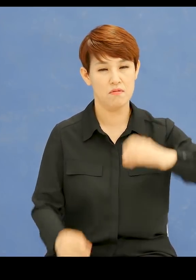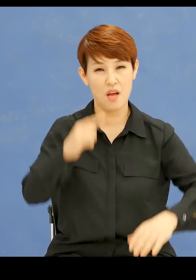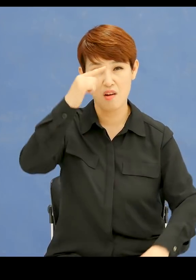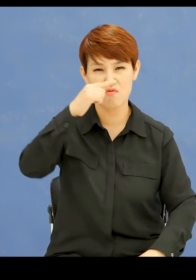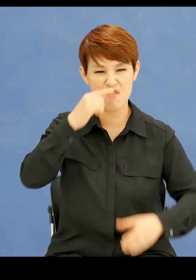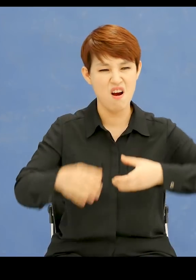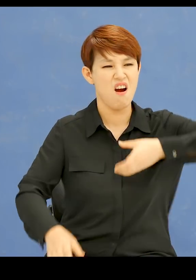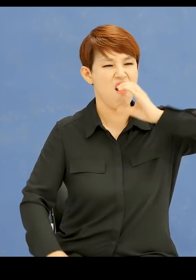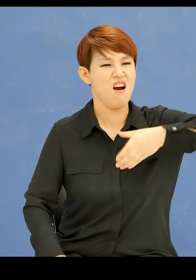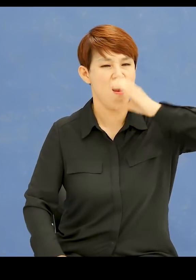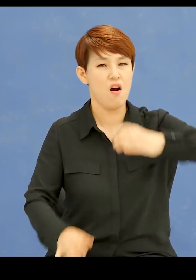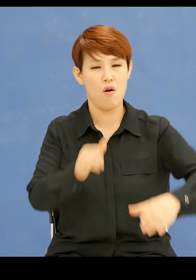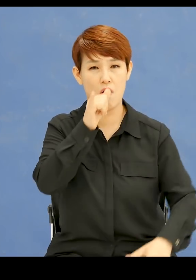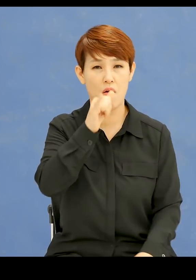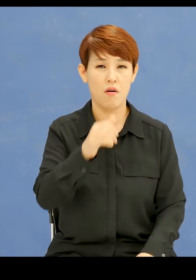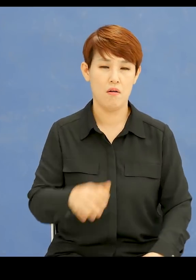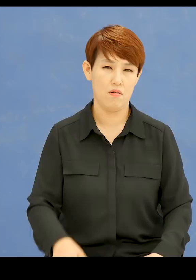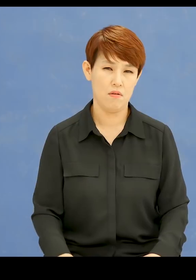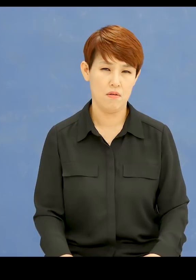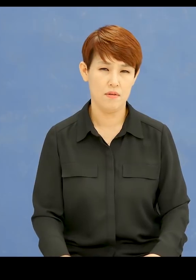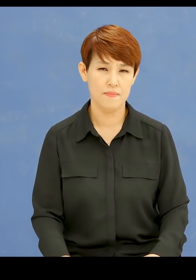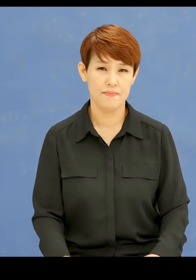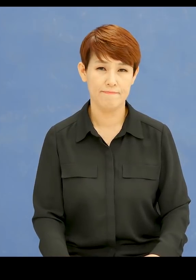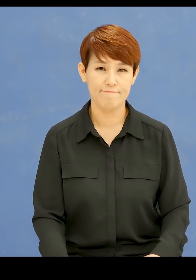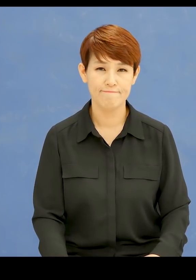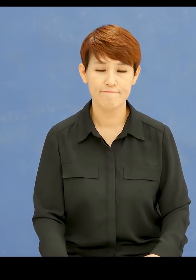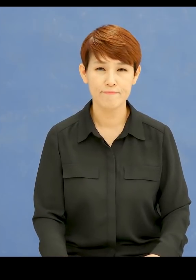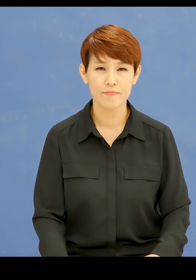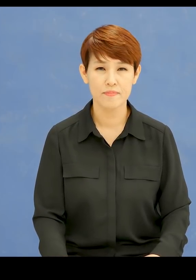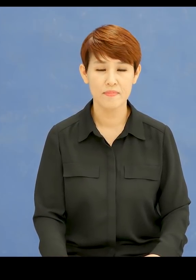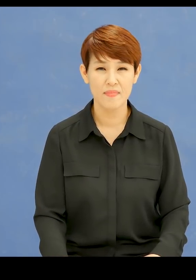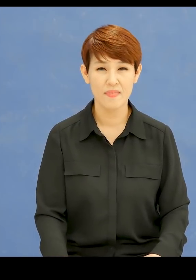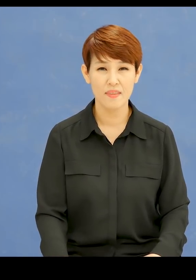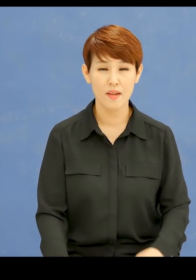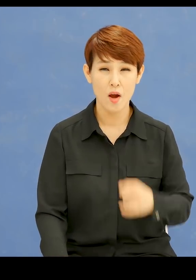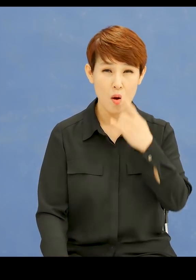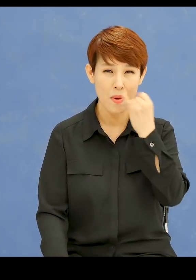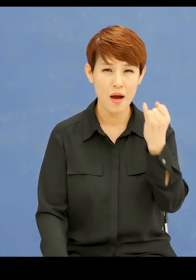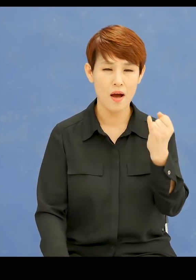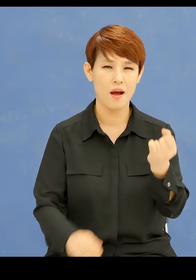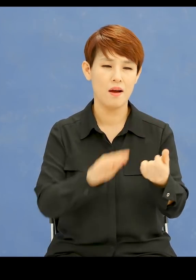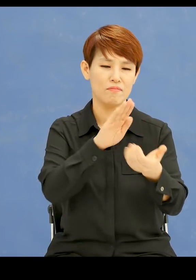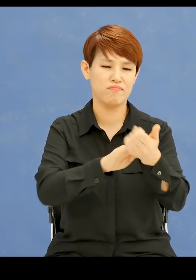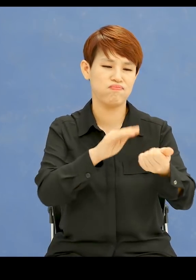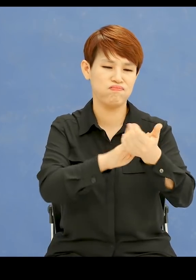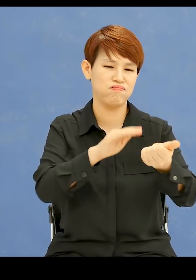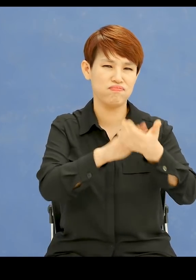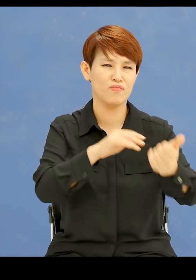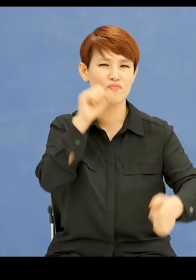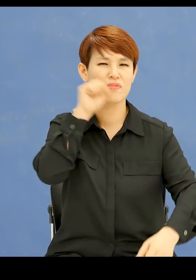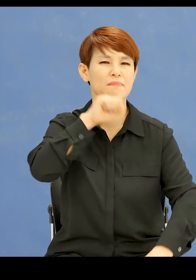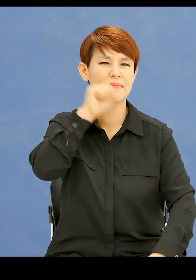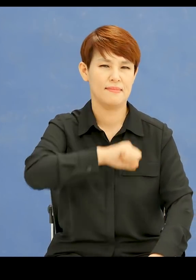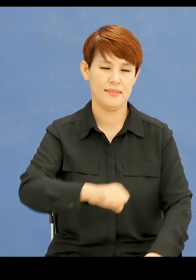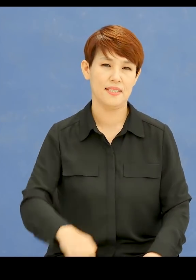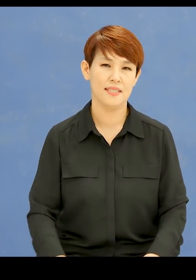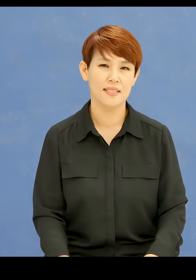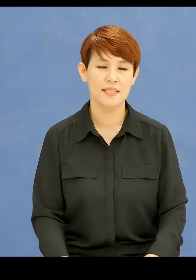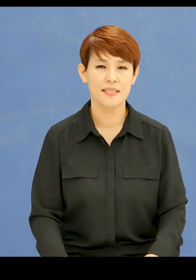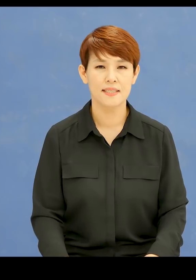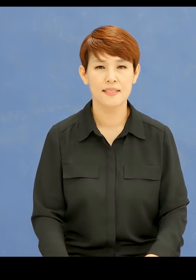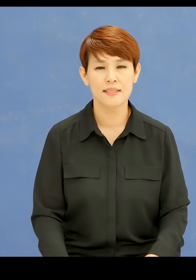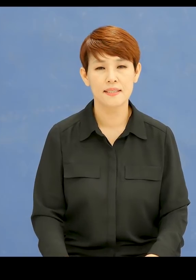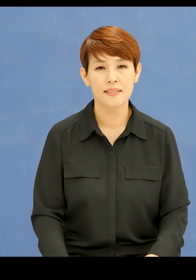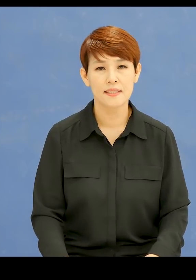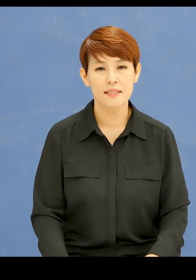그렇고. 사실 아버지한테 배운 건데 어머니도 하투를 배우셨던 것 같아요. 또 이걸 좋아하셨구나. 하투도 굉장히